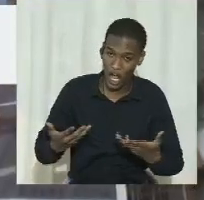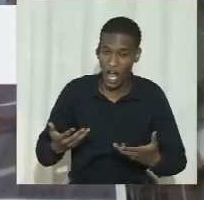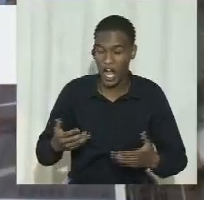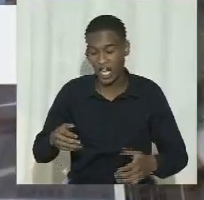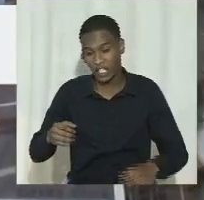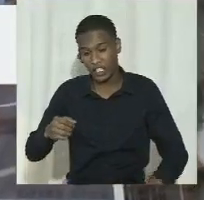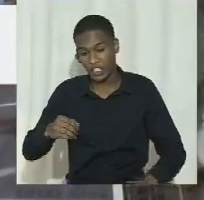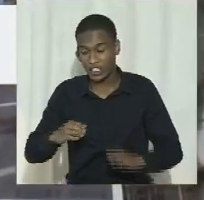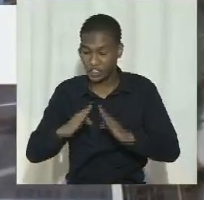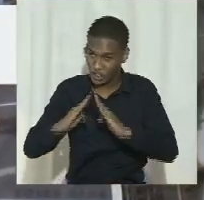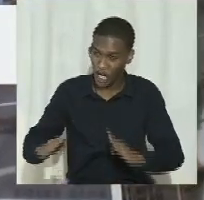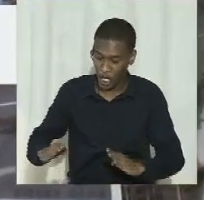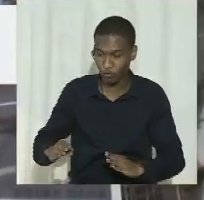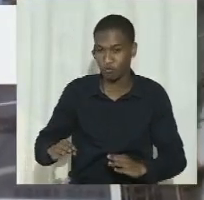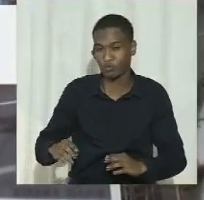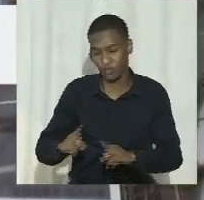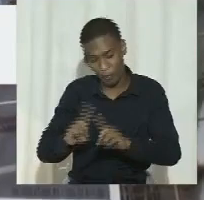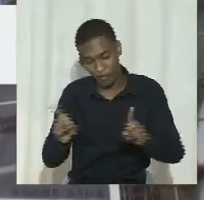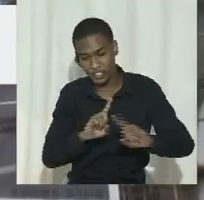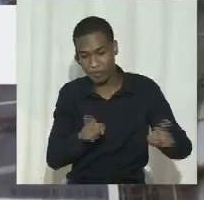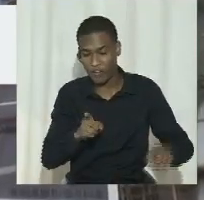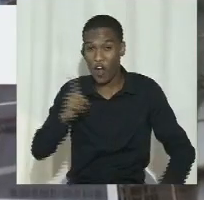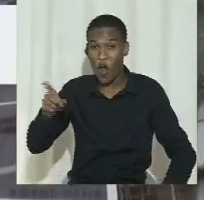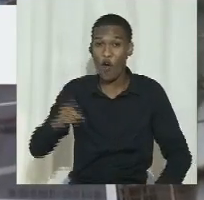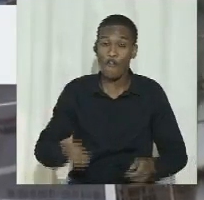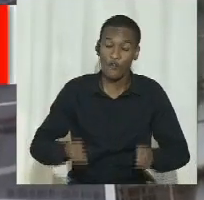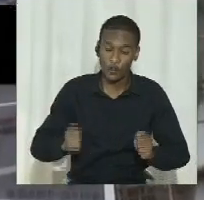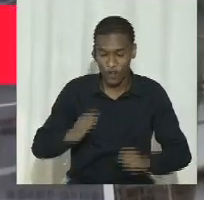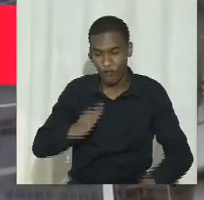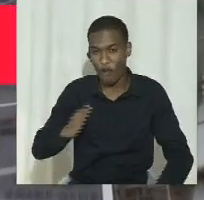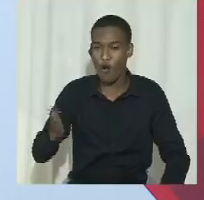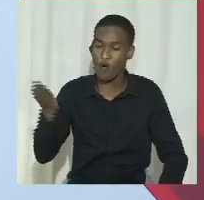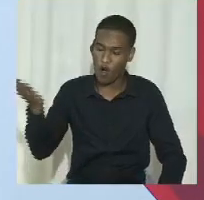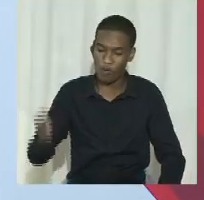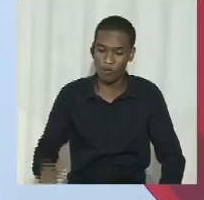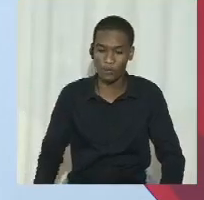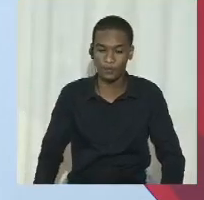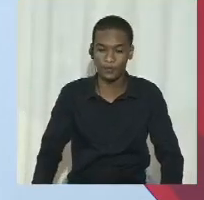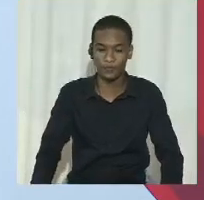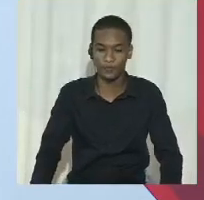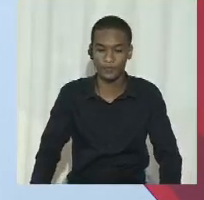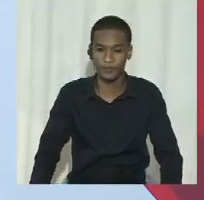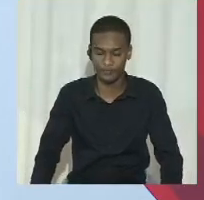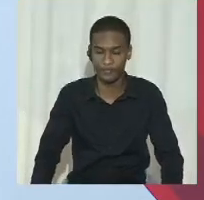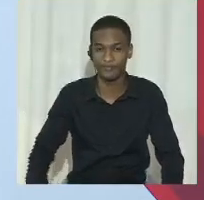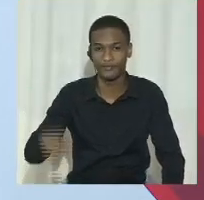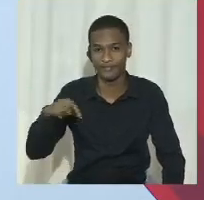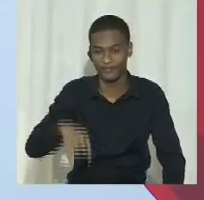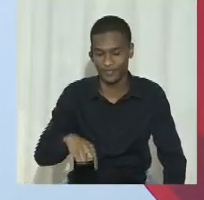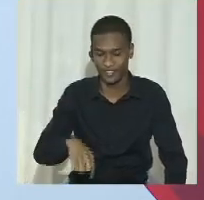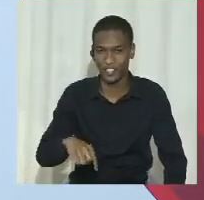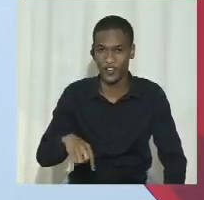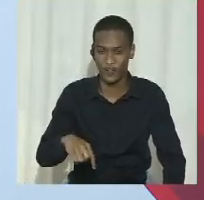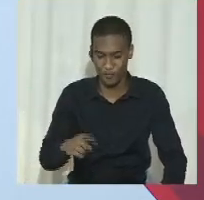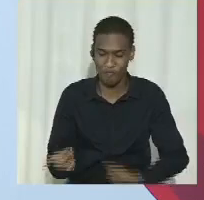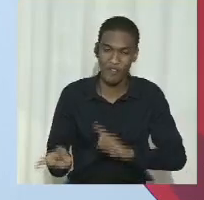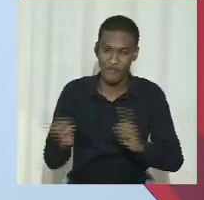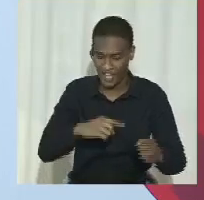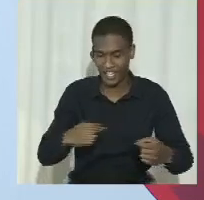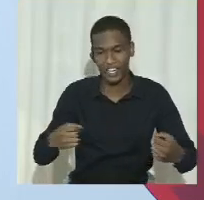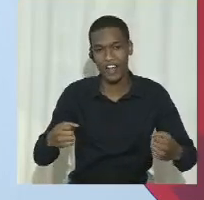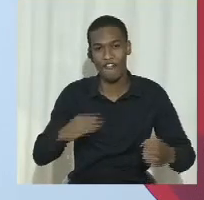ary fitaovana vaovao avokoa no ampiasaina eto. Iverena tsika ni vaovao mandidina ny ady